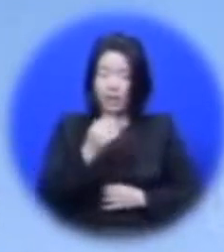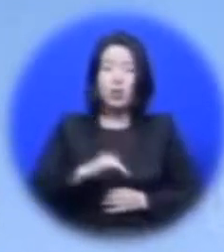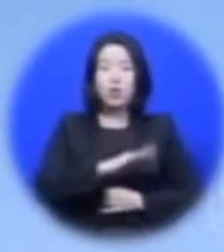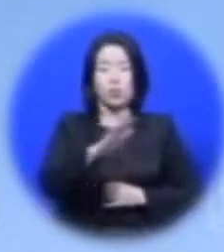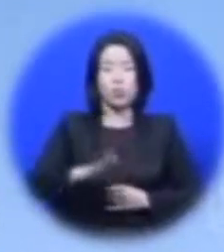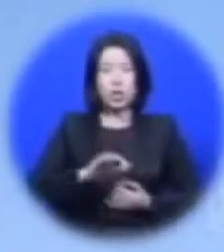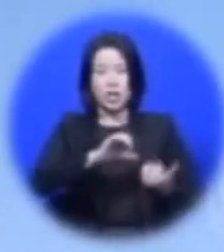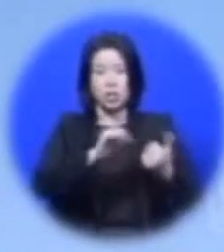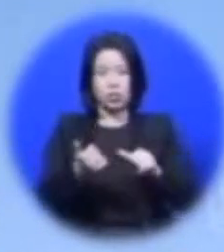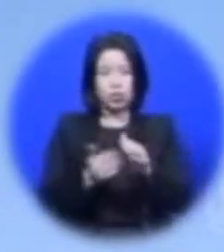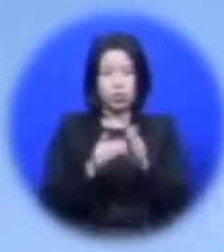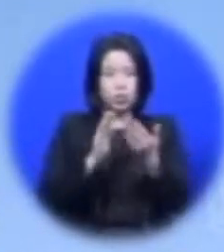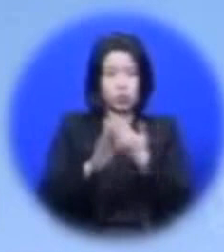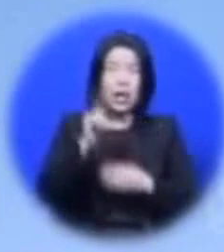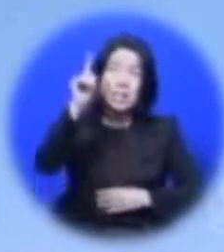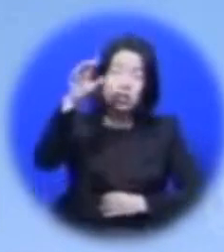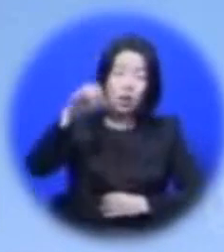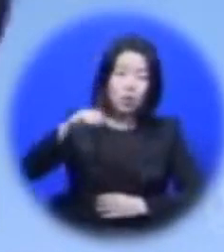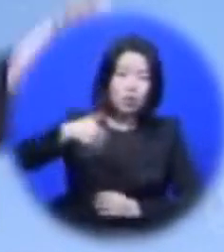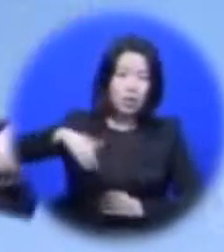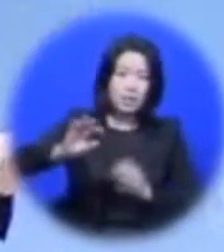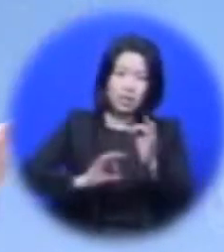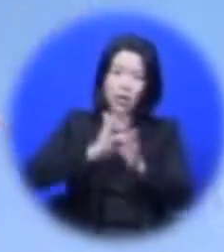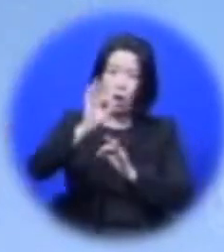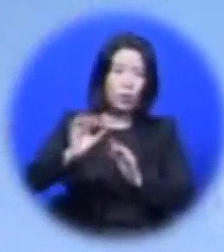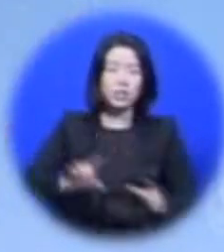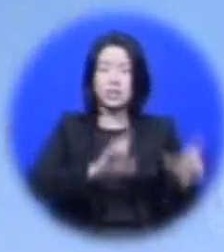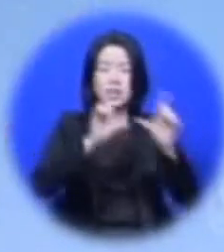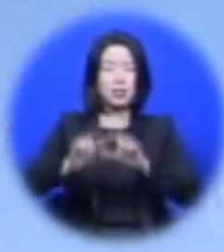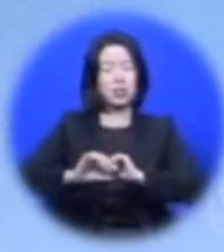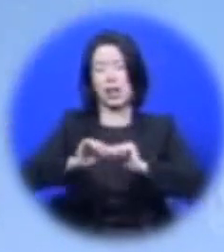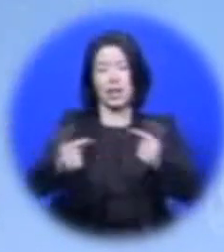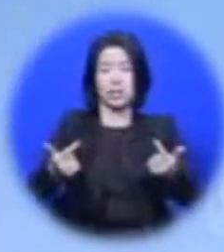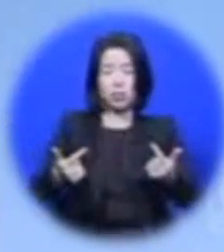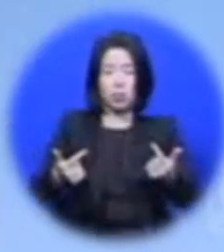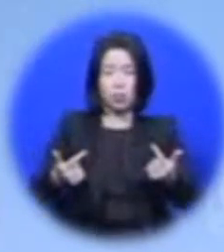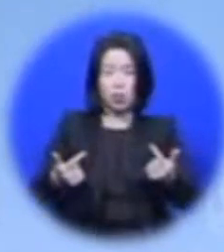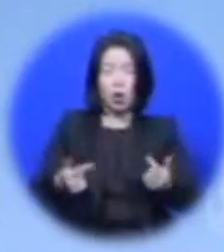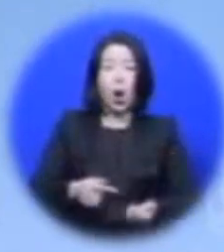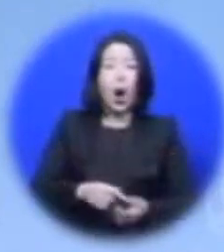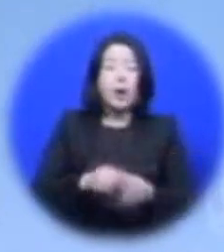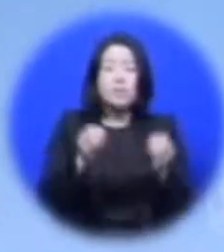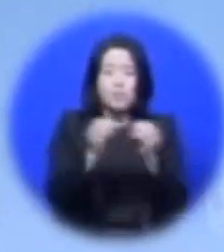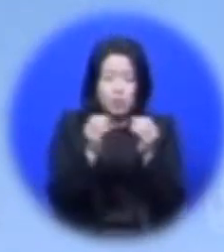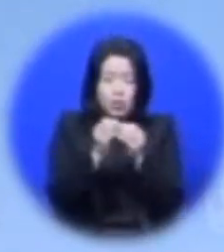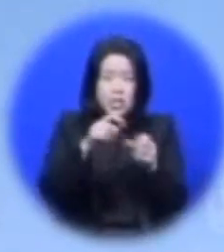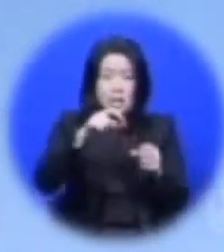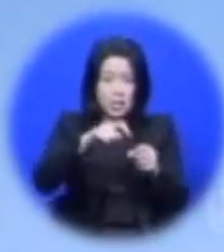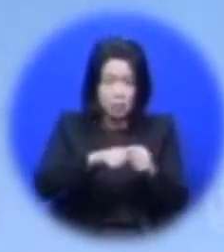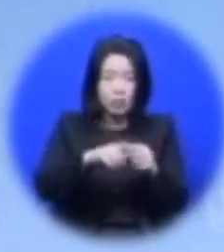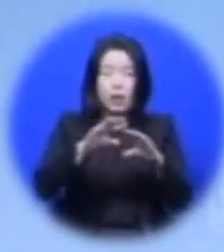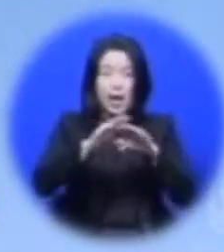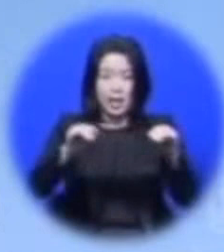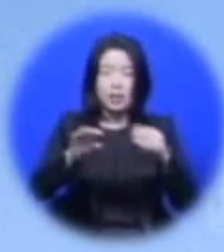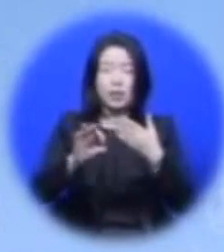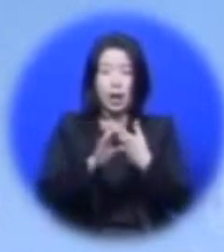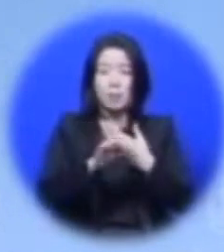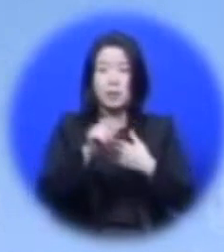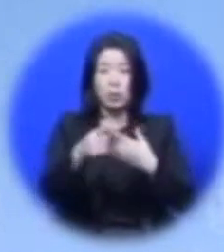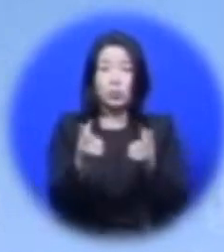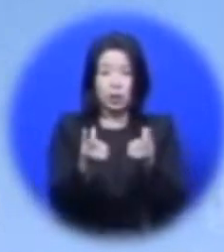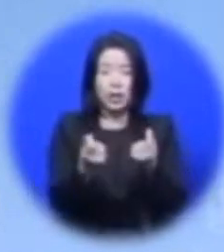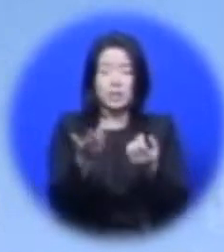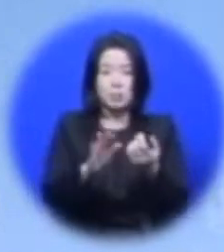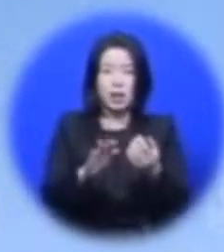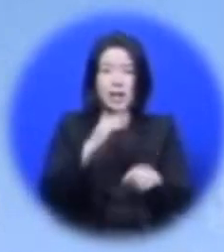난 다음에 천국에 가서 영원히 사는 거 아닙니다. 문자적으로만 해석하면 그런 뜻이지만